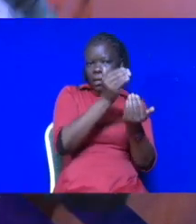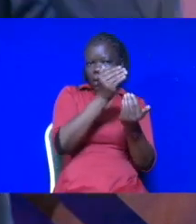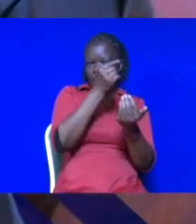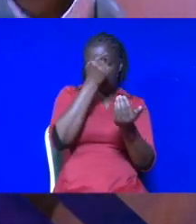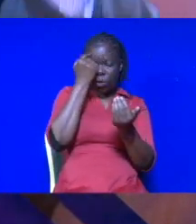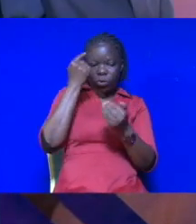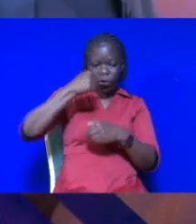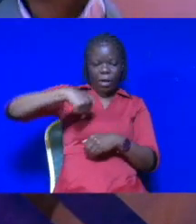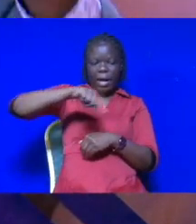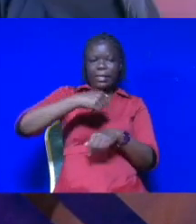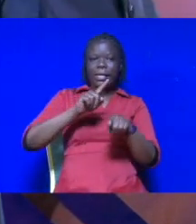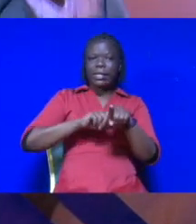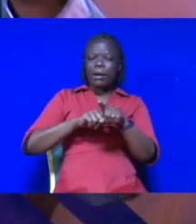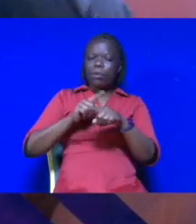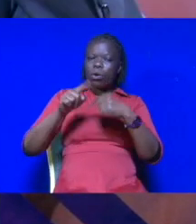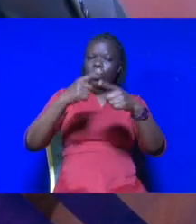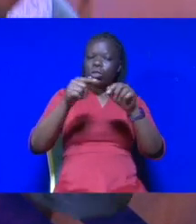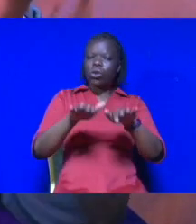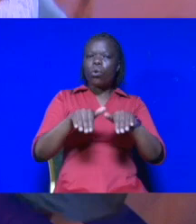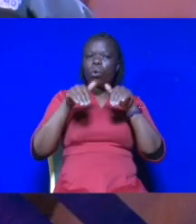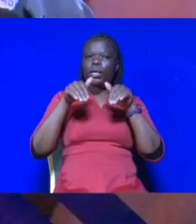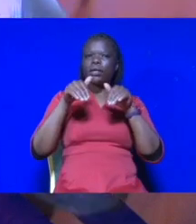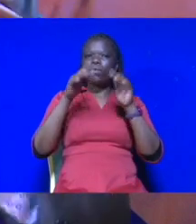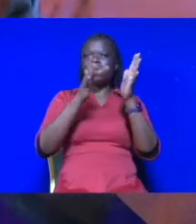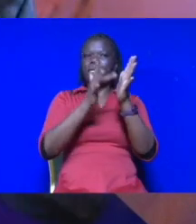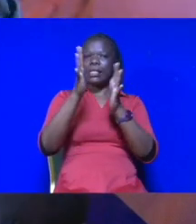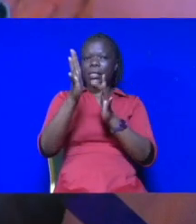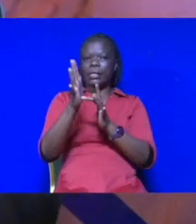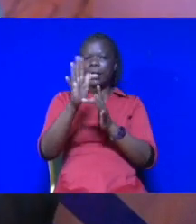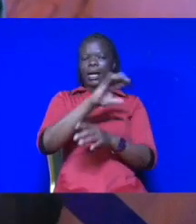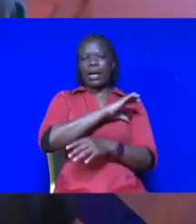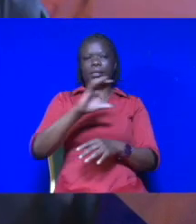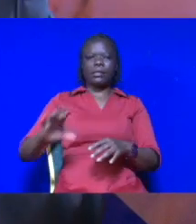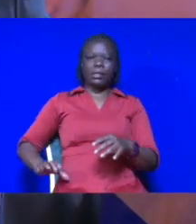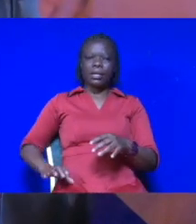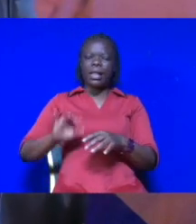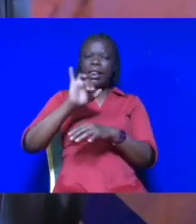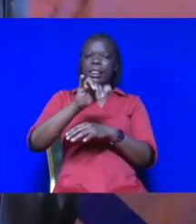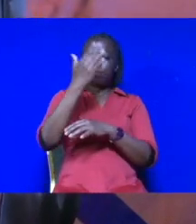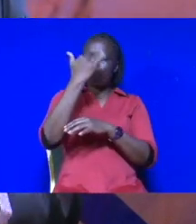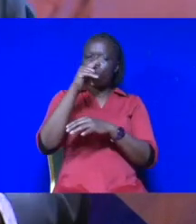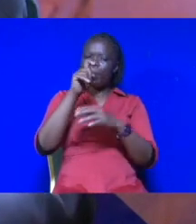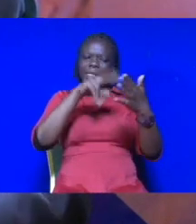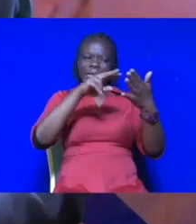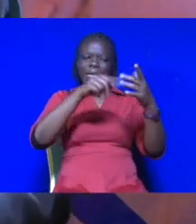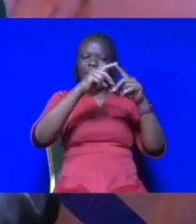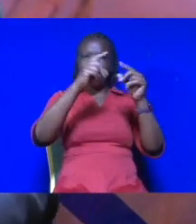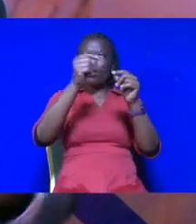yetu tunapoendelea kumsubiri Yesu Kristo. Ndiyo sababu inabidi tusome neno la